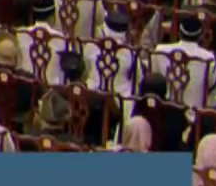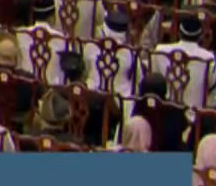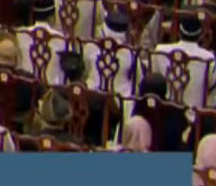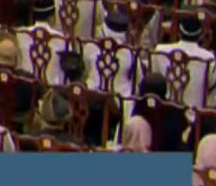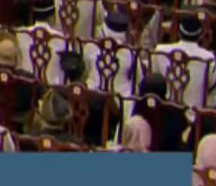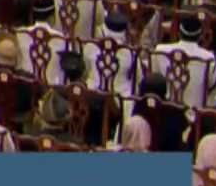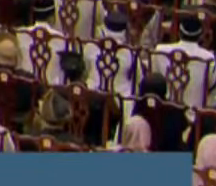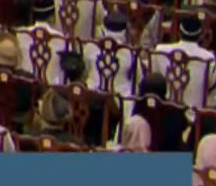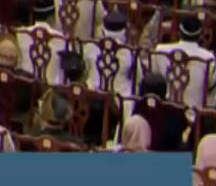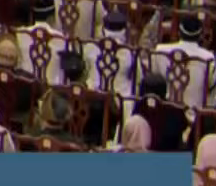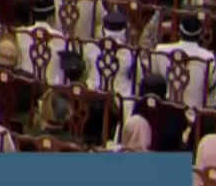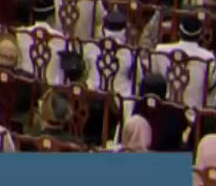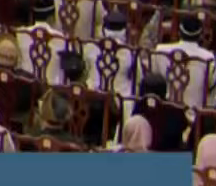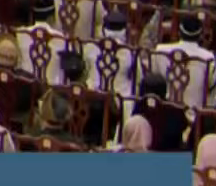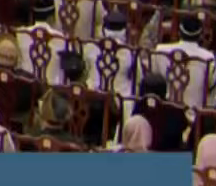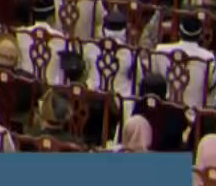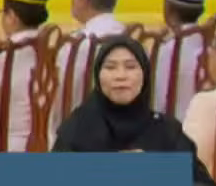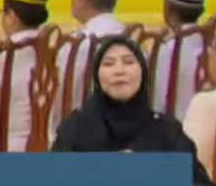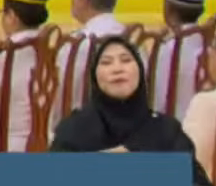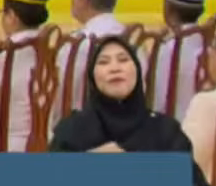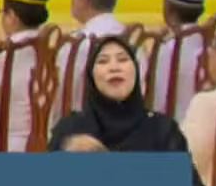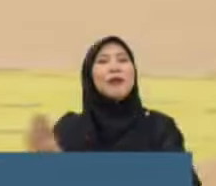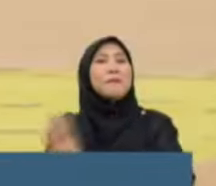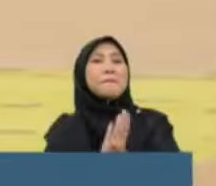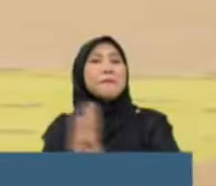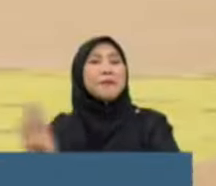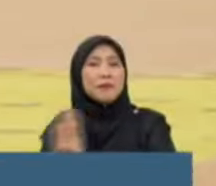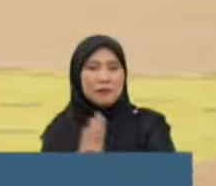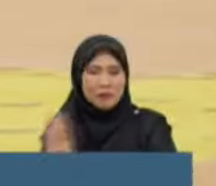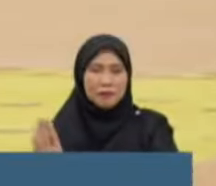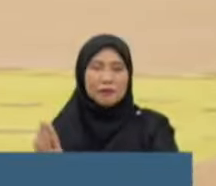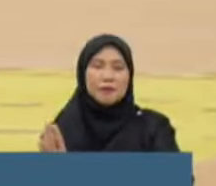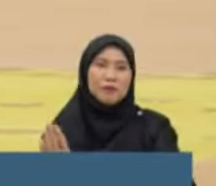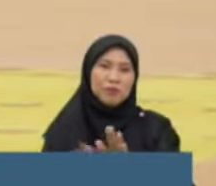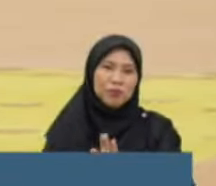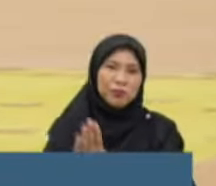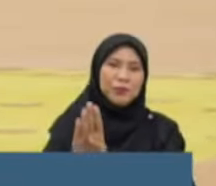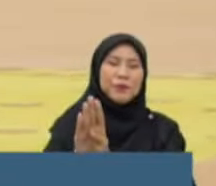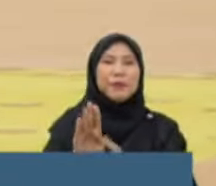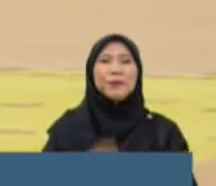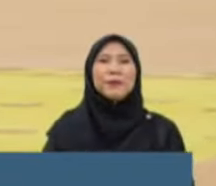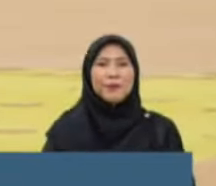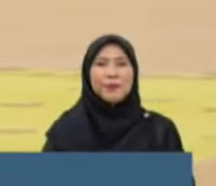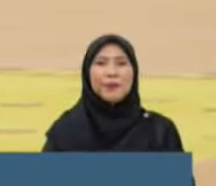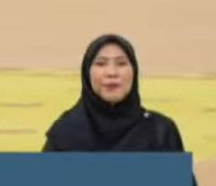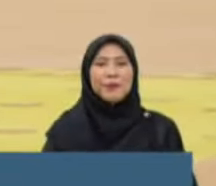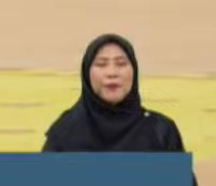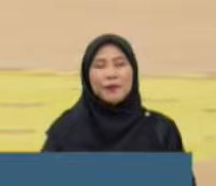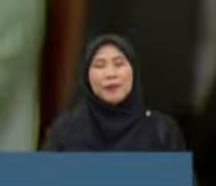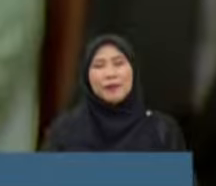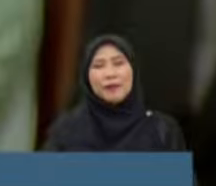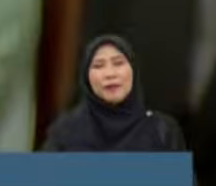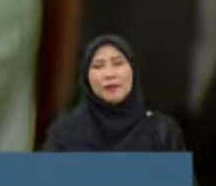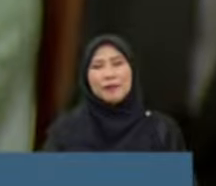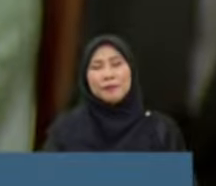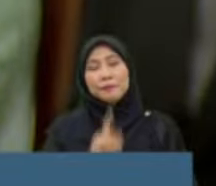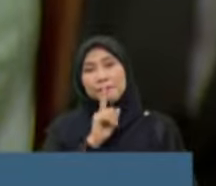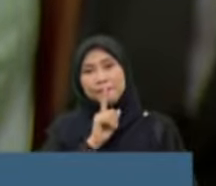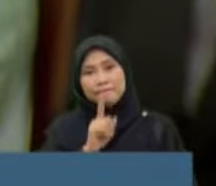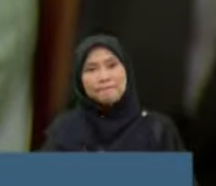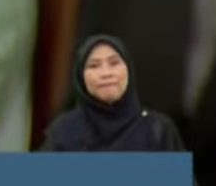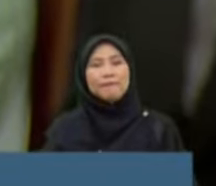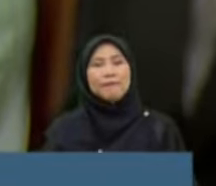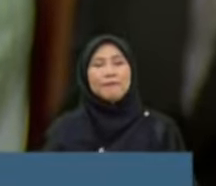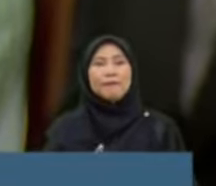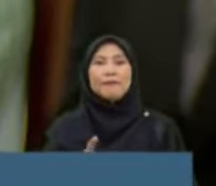mempersembahkan ucapan tahniah bagi pihak ketua-ketua. Kerajaan Kebahaduli Tuanku menyedari angka-angka